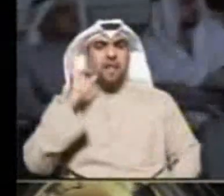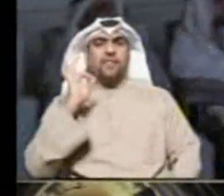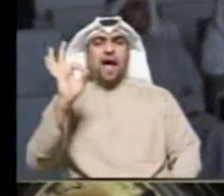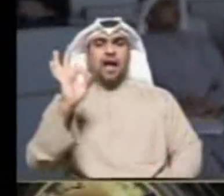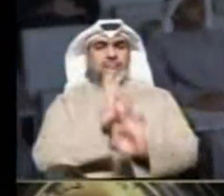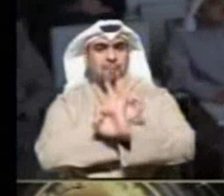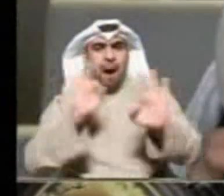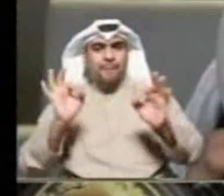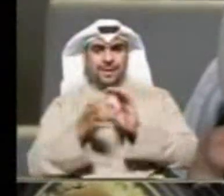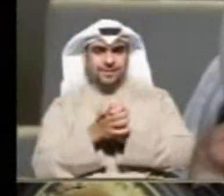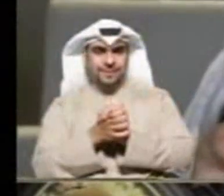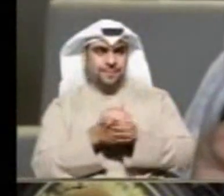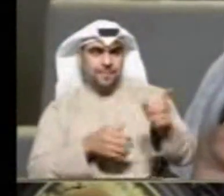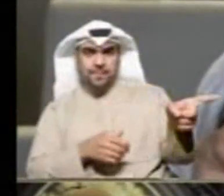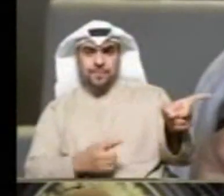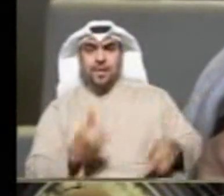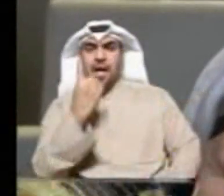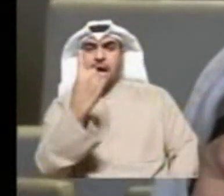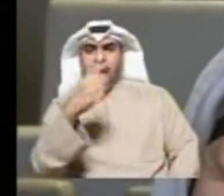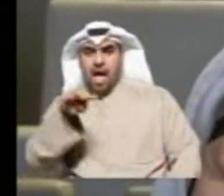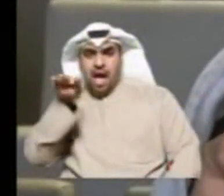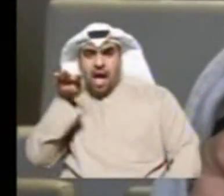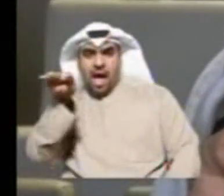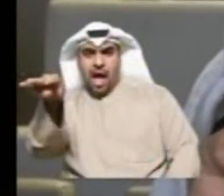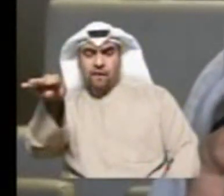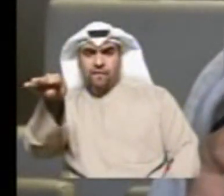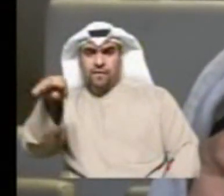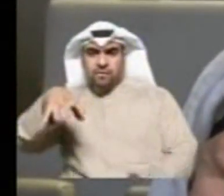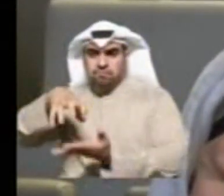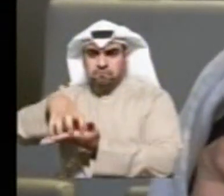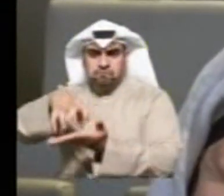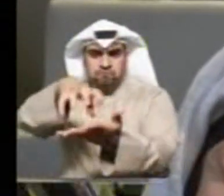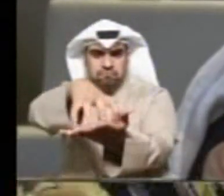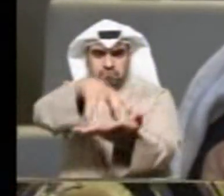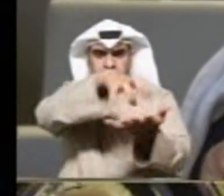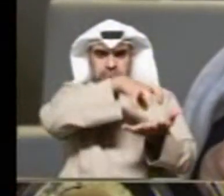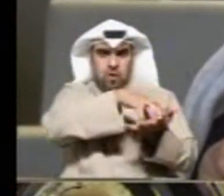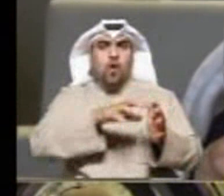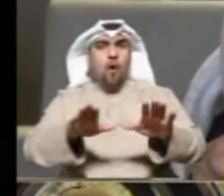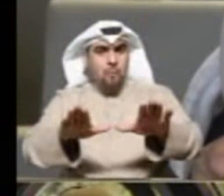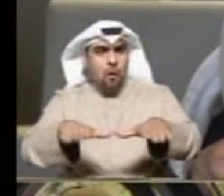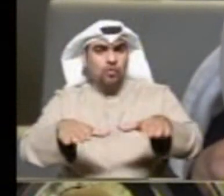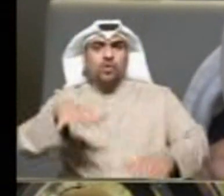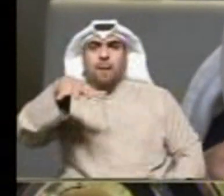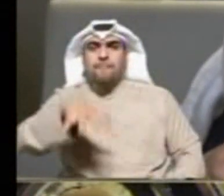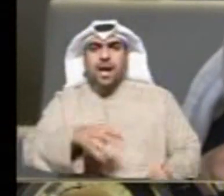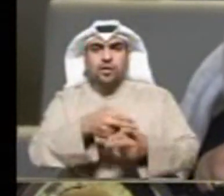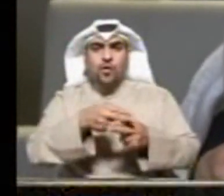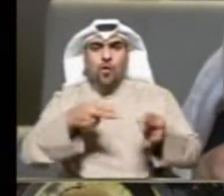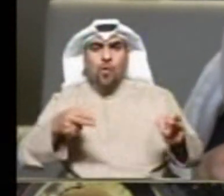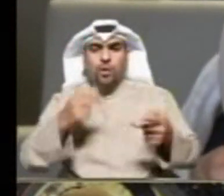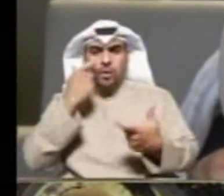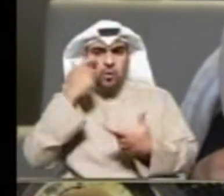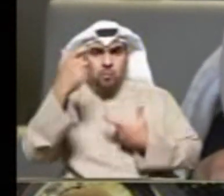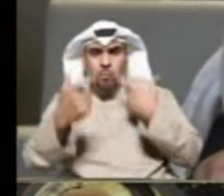متكامل. ما يقارب 1000 منشأة موجودة في الدولة، الـ1000 منشأة هذه تدار بطريقة